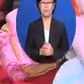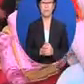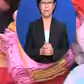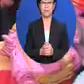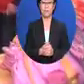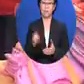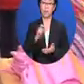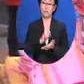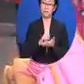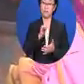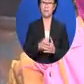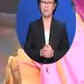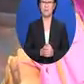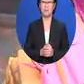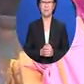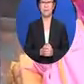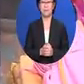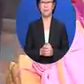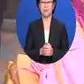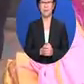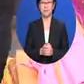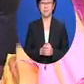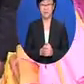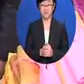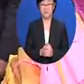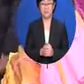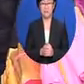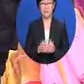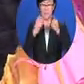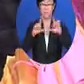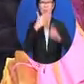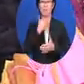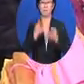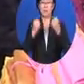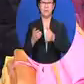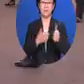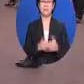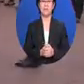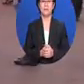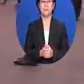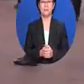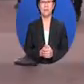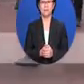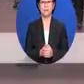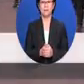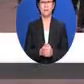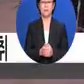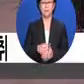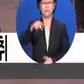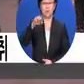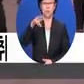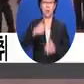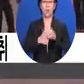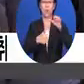여기를 어떻게 써야지. 써야지. 네. 그래요. 예. 예, 새해 복 많이 받으세요. 새해 복 많으시고요. 예. 성정